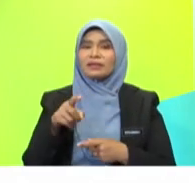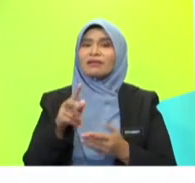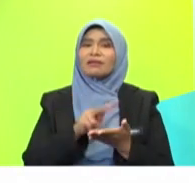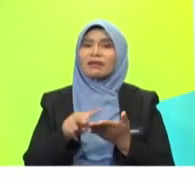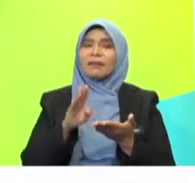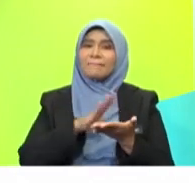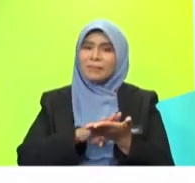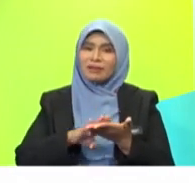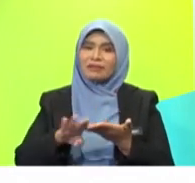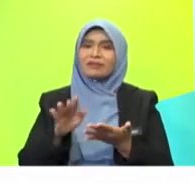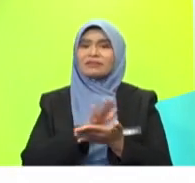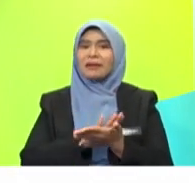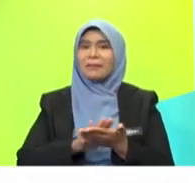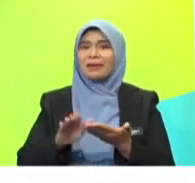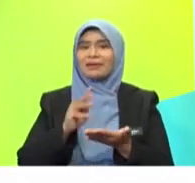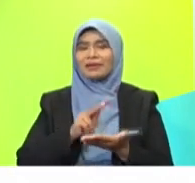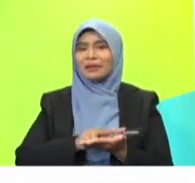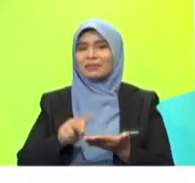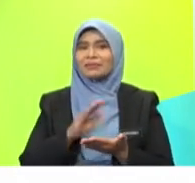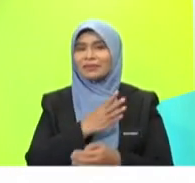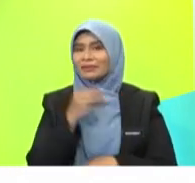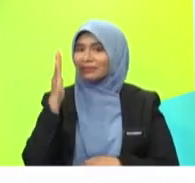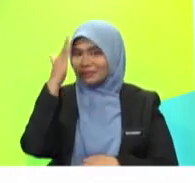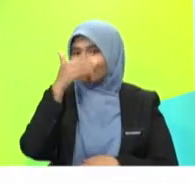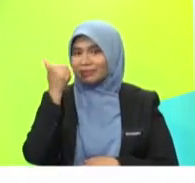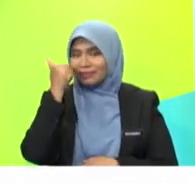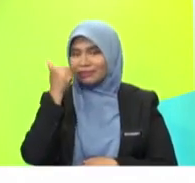selamat ke Mas serta